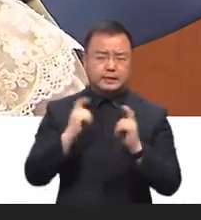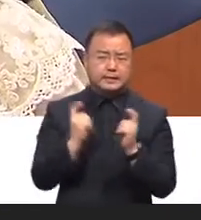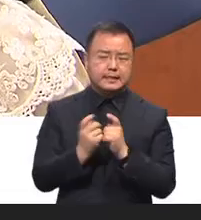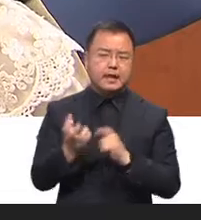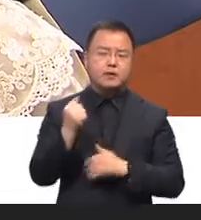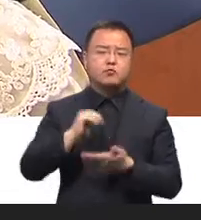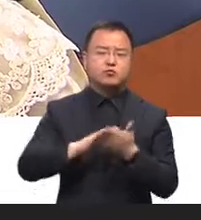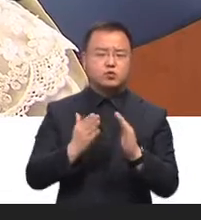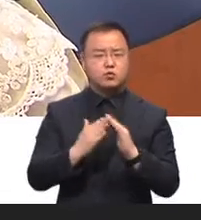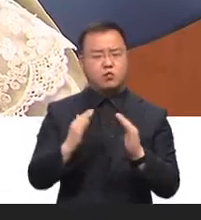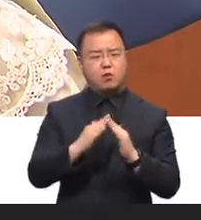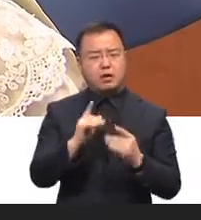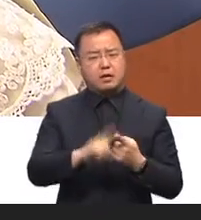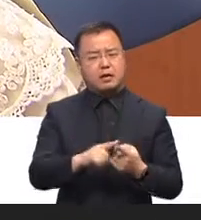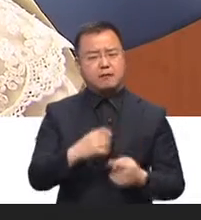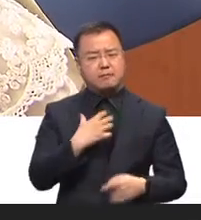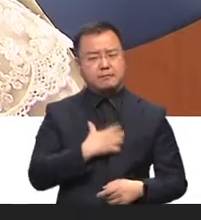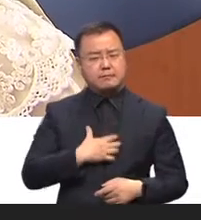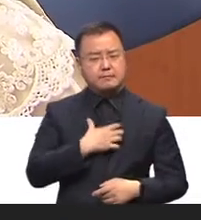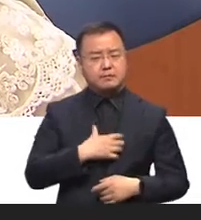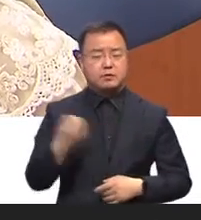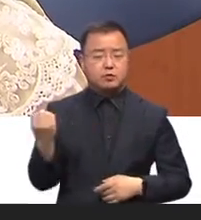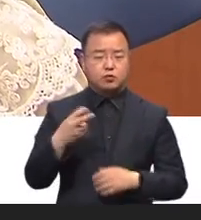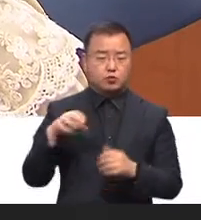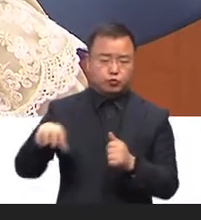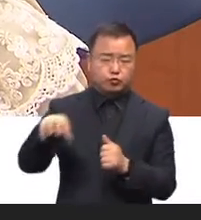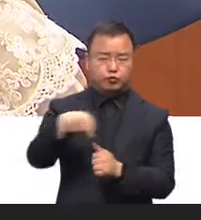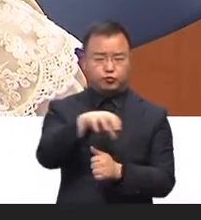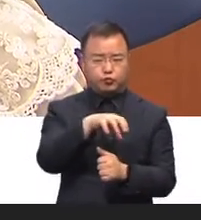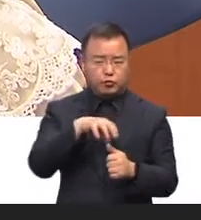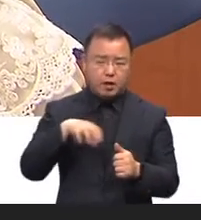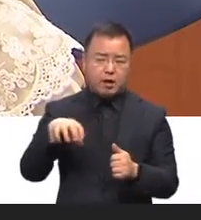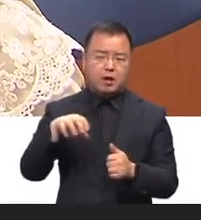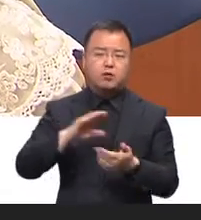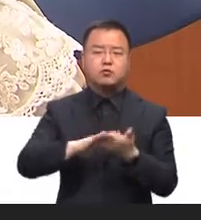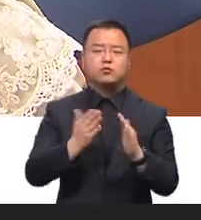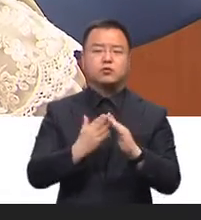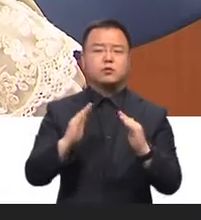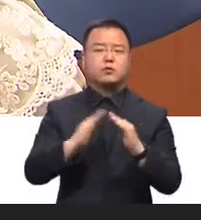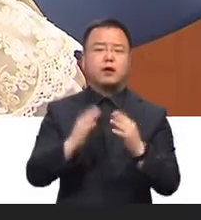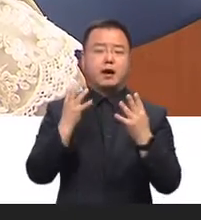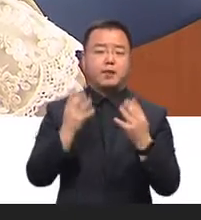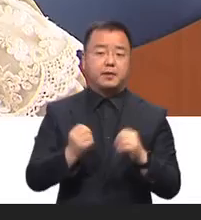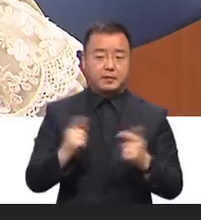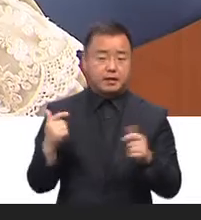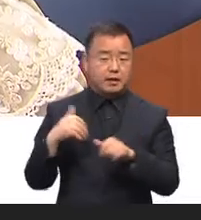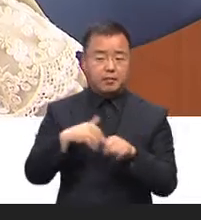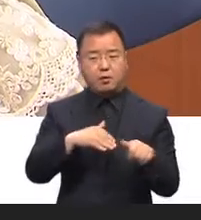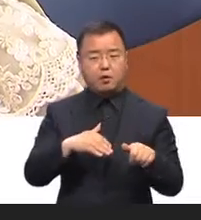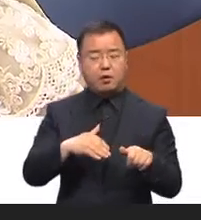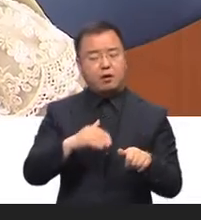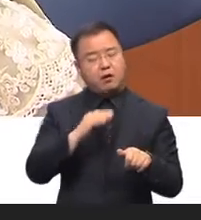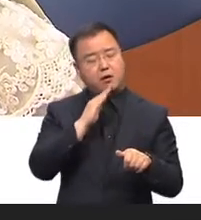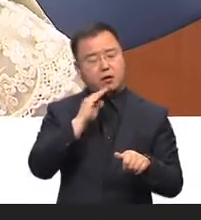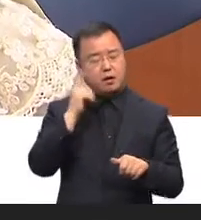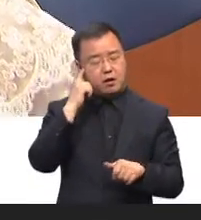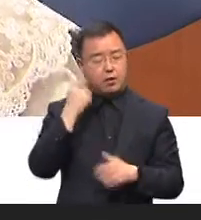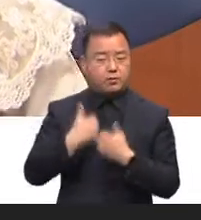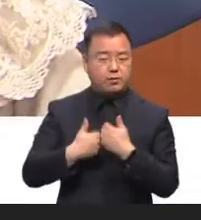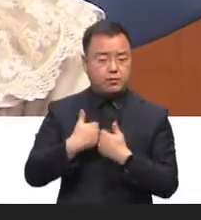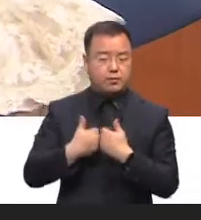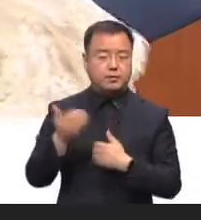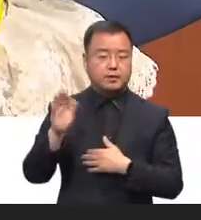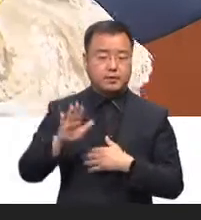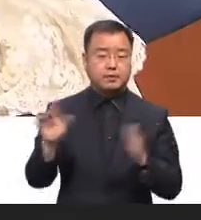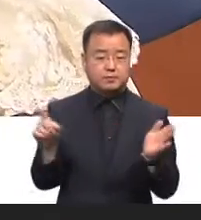이제 또 이 근방 에 위치한 이 또 그렇게 많지가 않아서 보낼 곳이 사실 마탄 층 않았거든요 믿고 보낼 수 있는게 우선